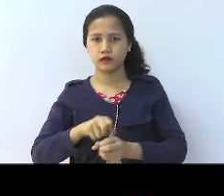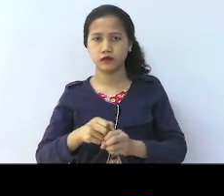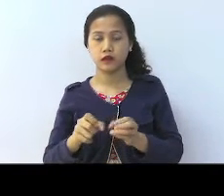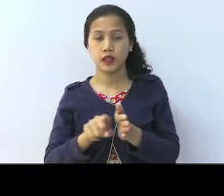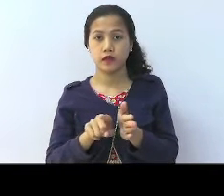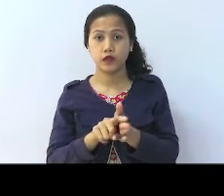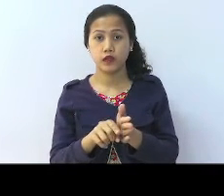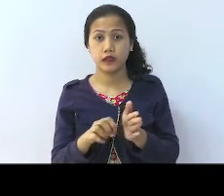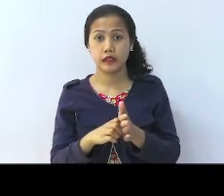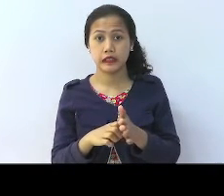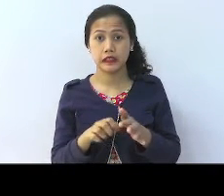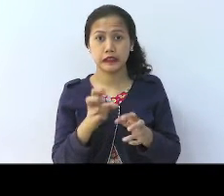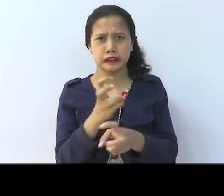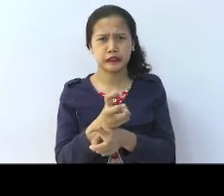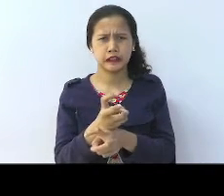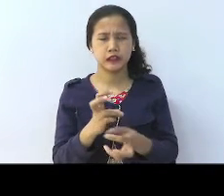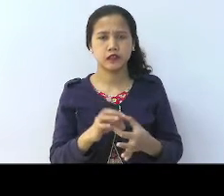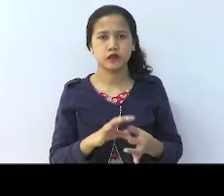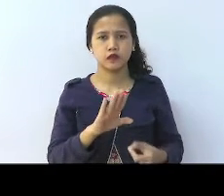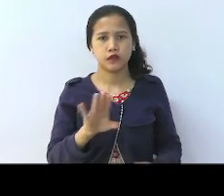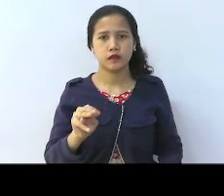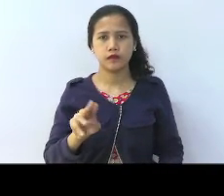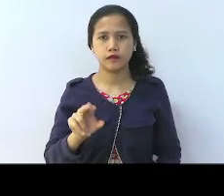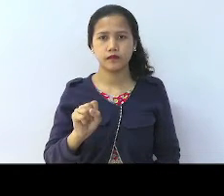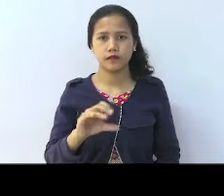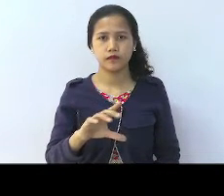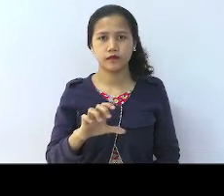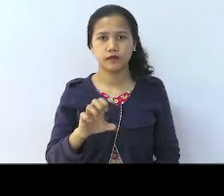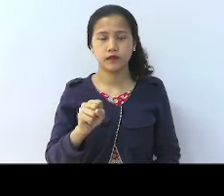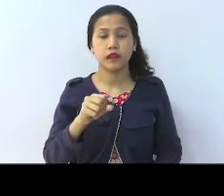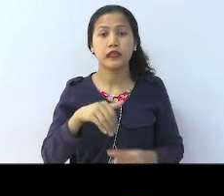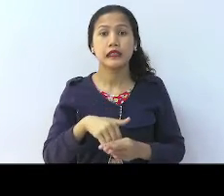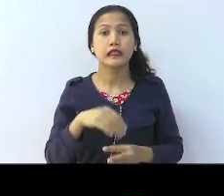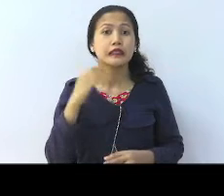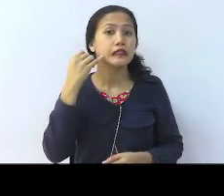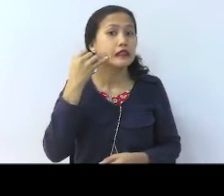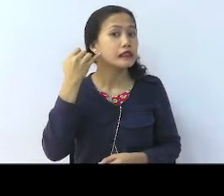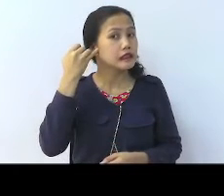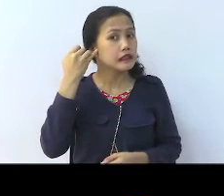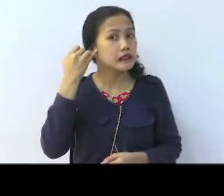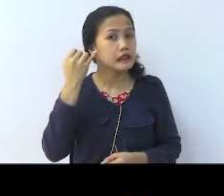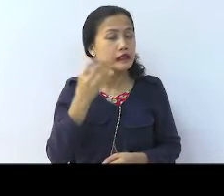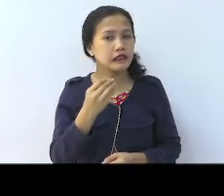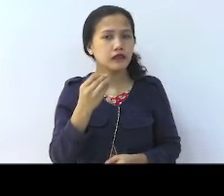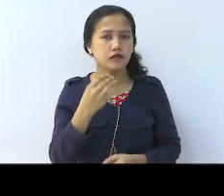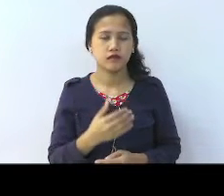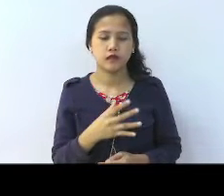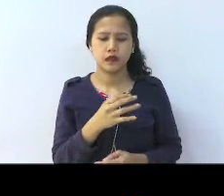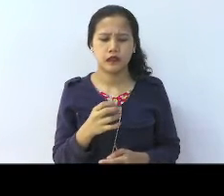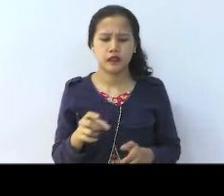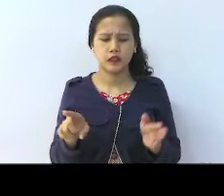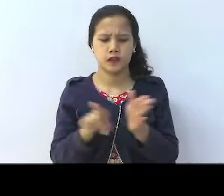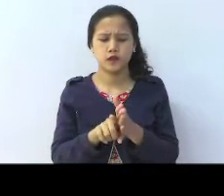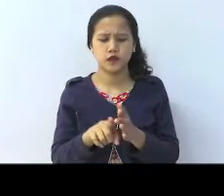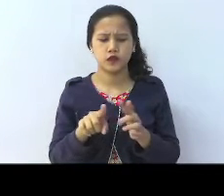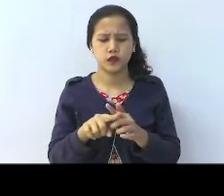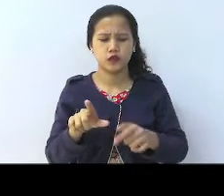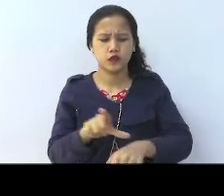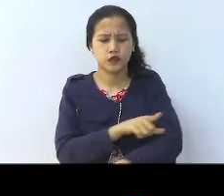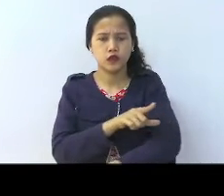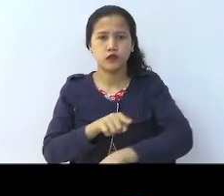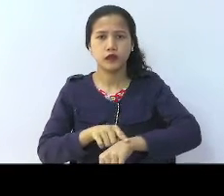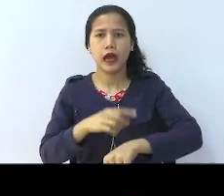na nakadikit sa isa't isa yung ngipin. Yan, nakaganyan. Nakaklench. Matutong mag-relax